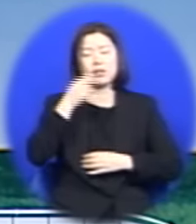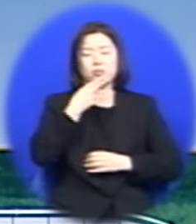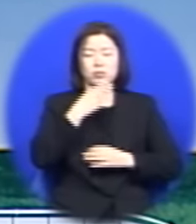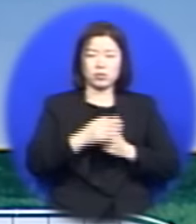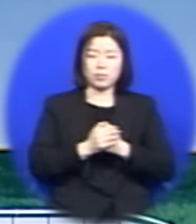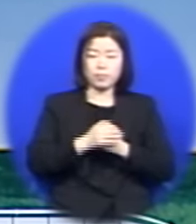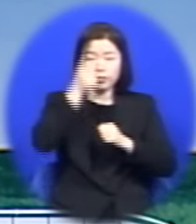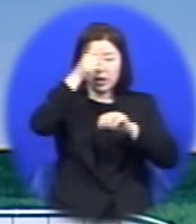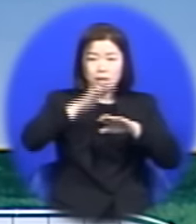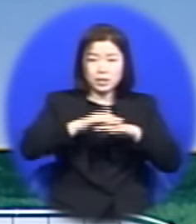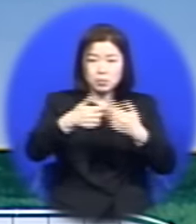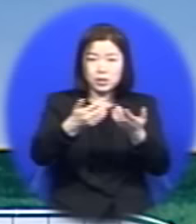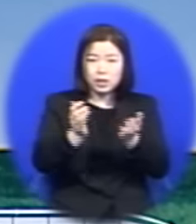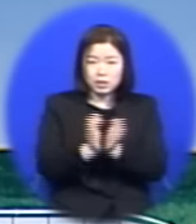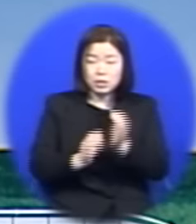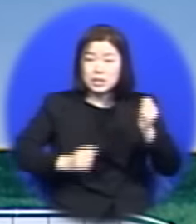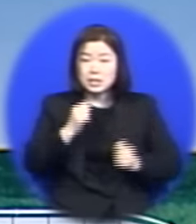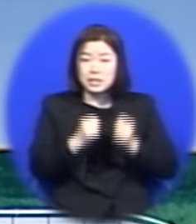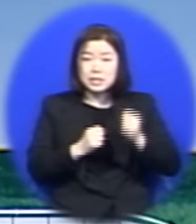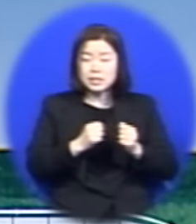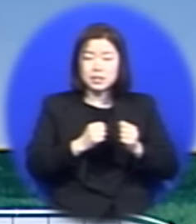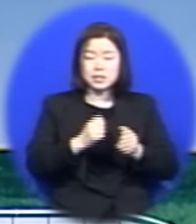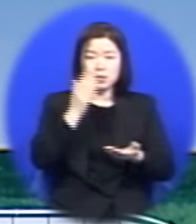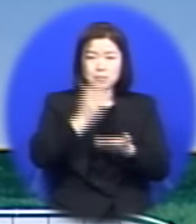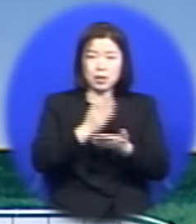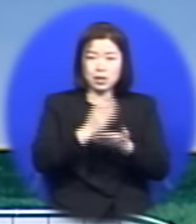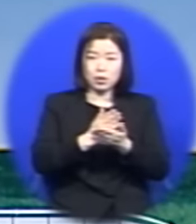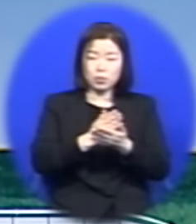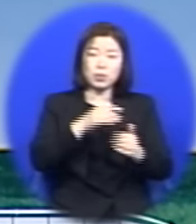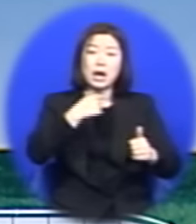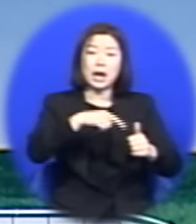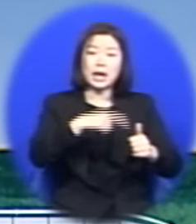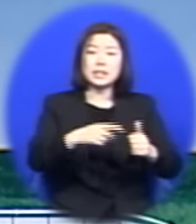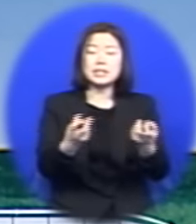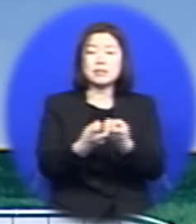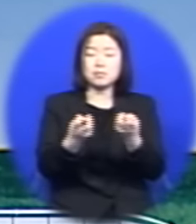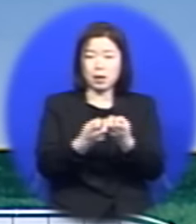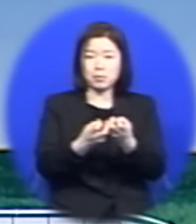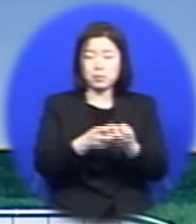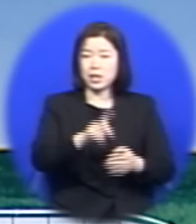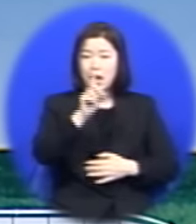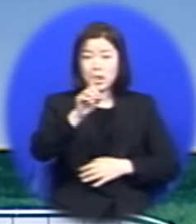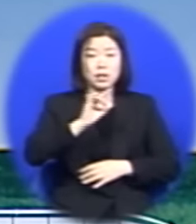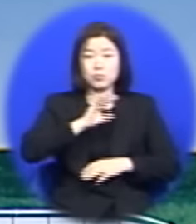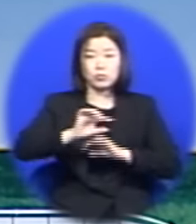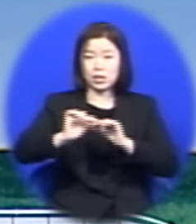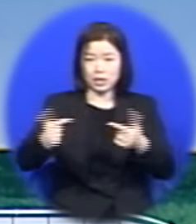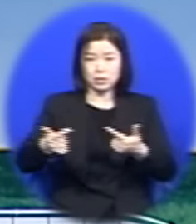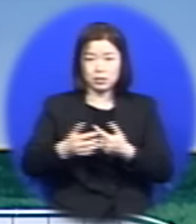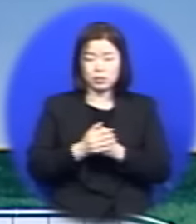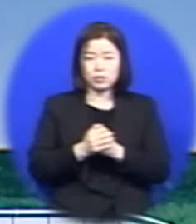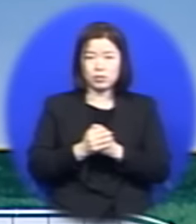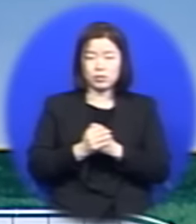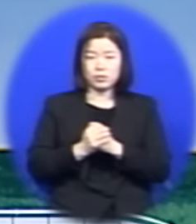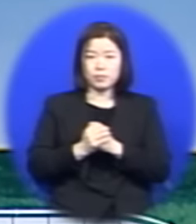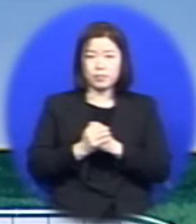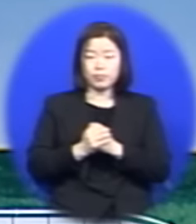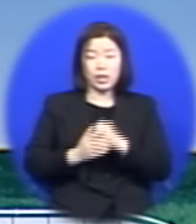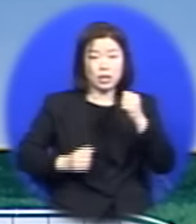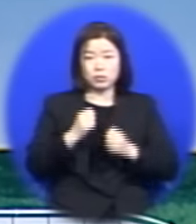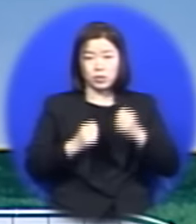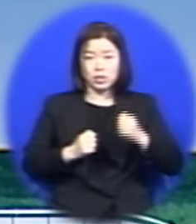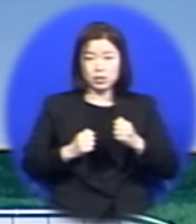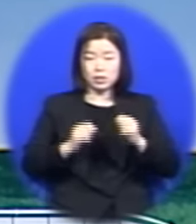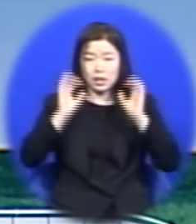예배당에서 뛰지 말라고 하는 방법이 한 가지 방법만 있는 게 아닙니다. 뛰는